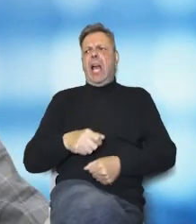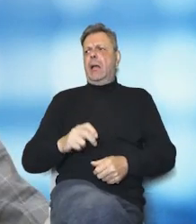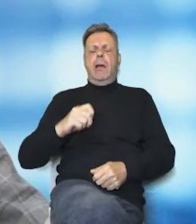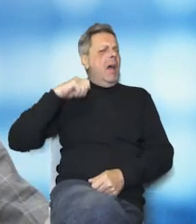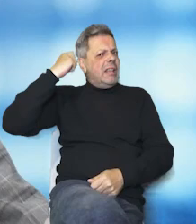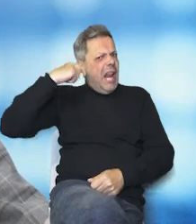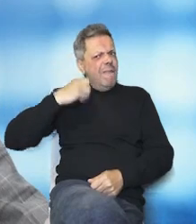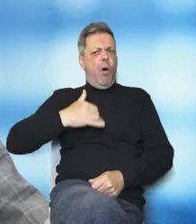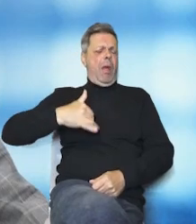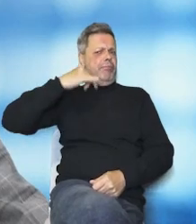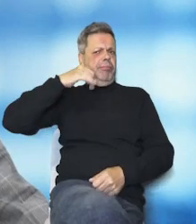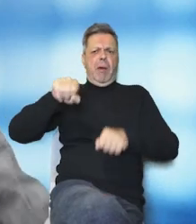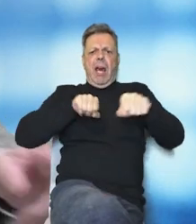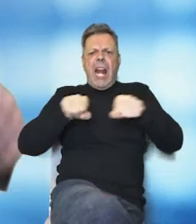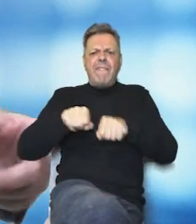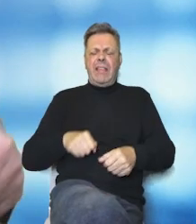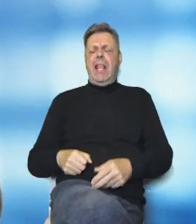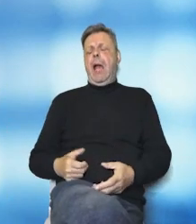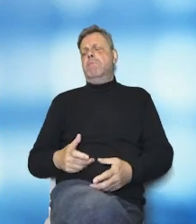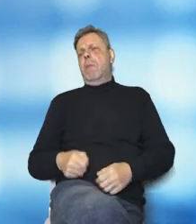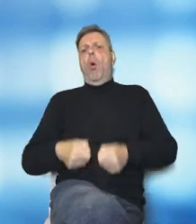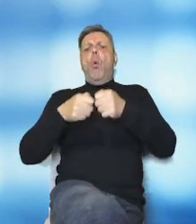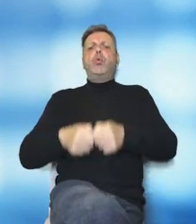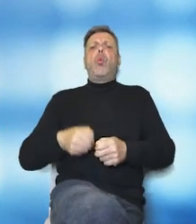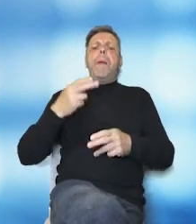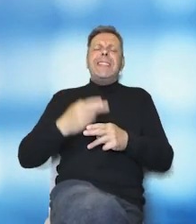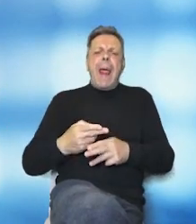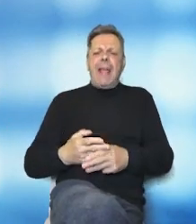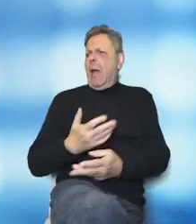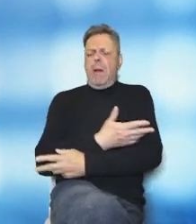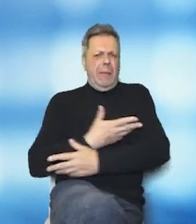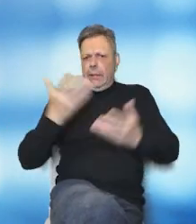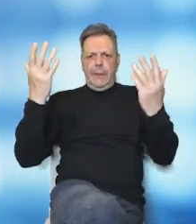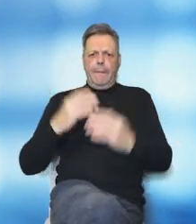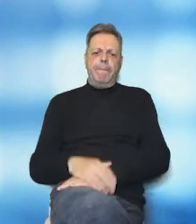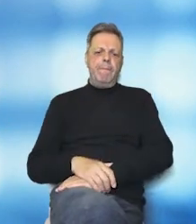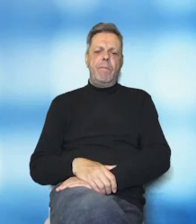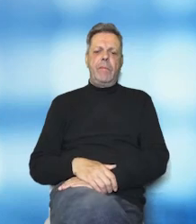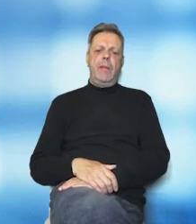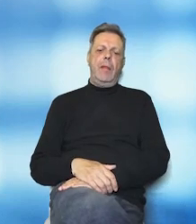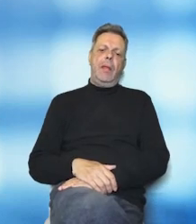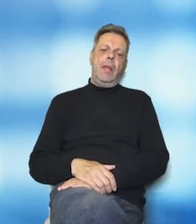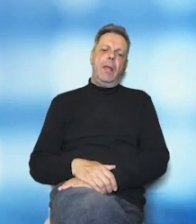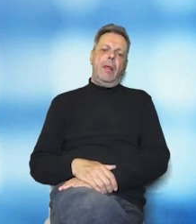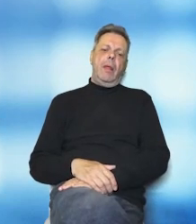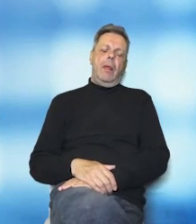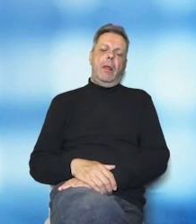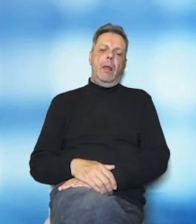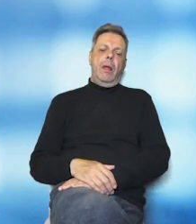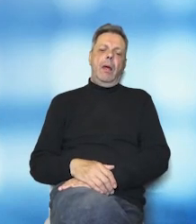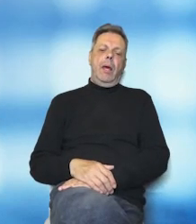imala sam takvih nekih neugodnih situacija. Jel neće taj lijek propisati? Jer ne samo lijek, nego potvrdu koju sam